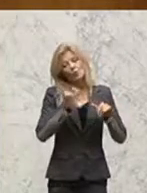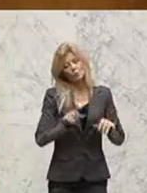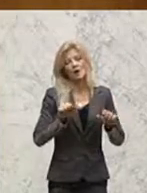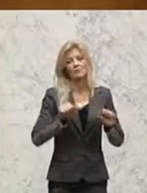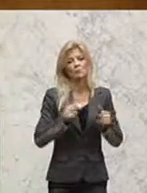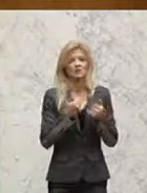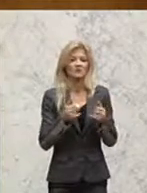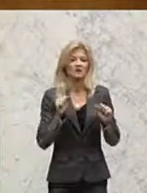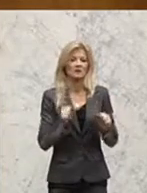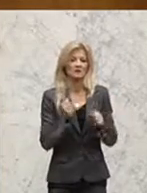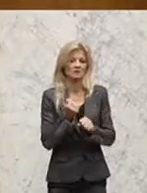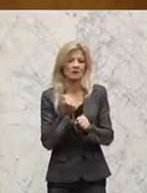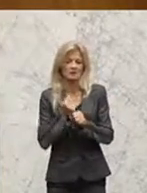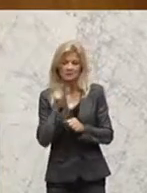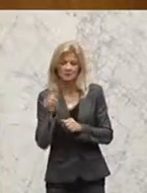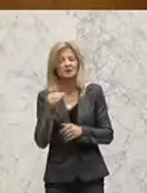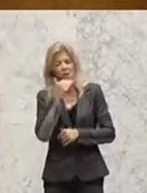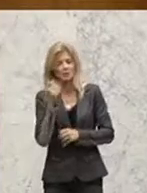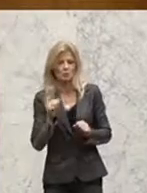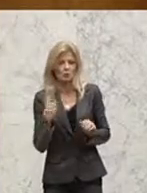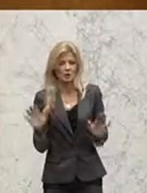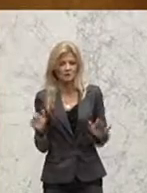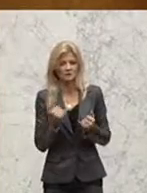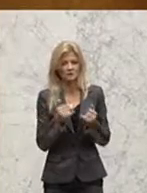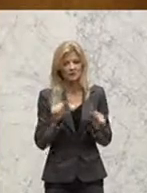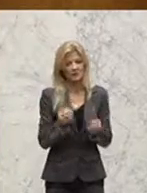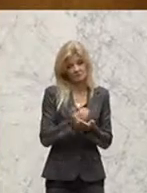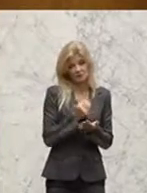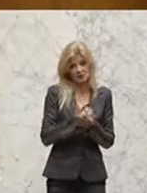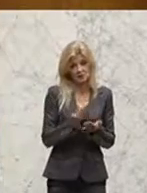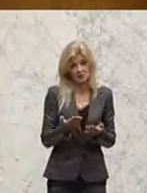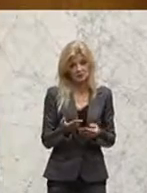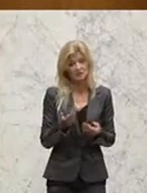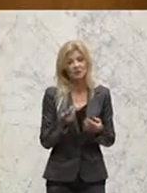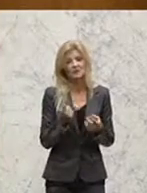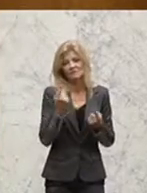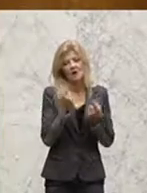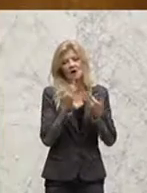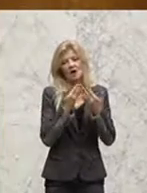das heißt ausreichend Möglichkeiten, wo hier eben Asylwerber sich